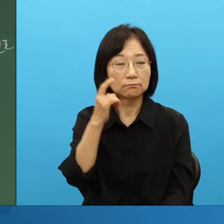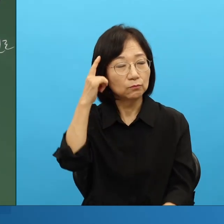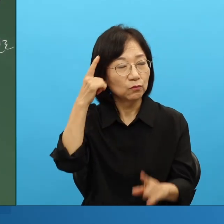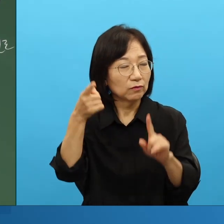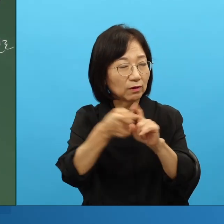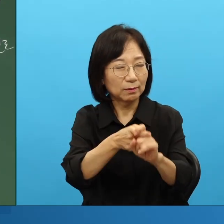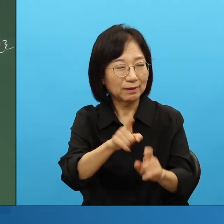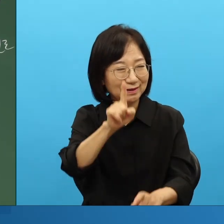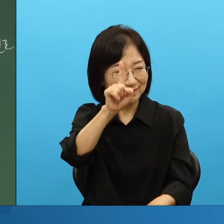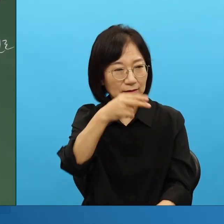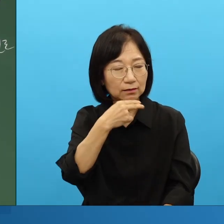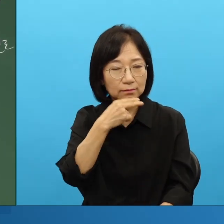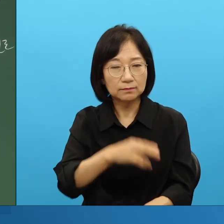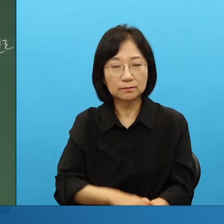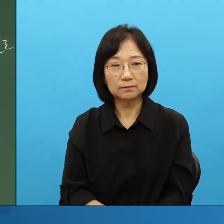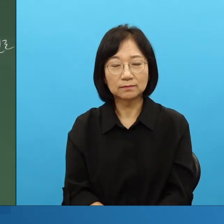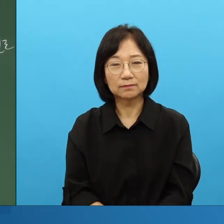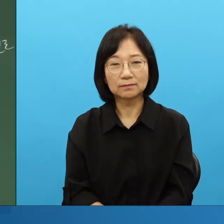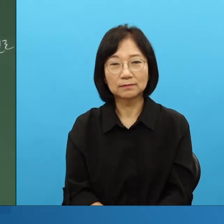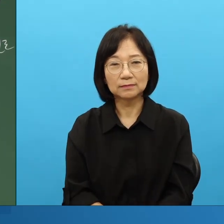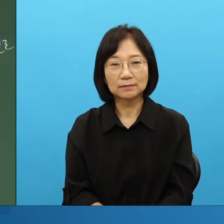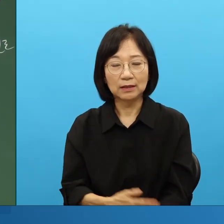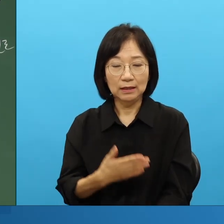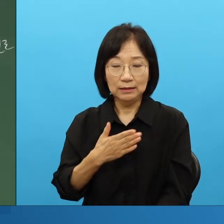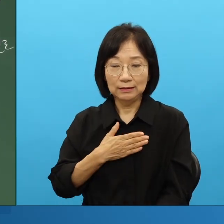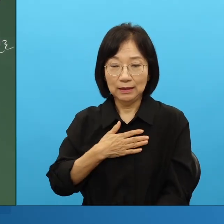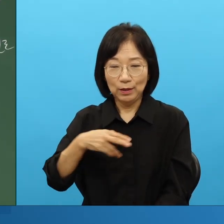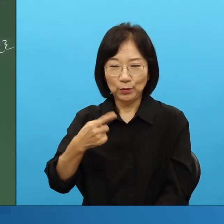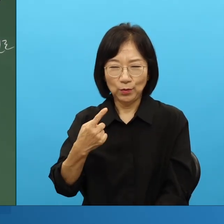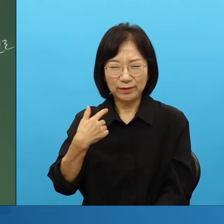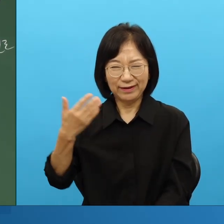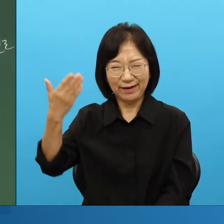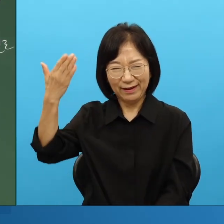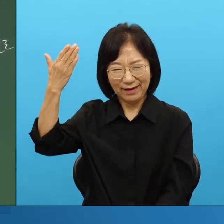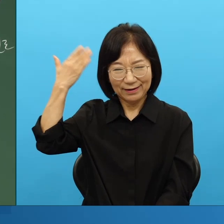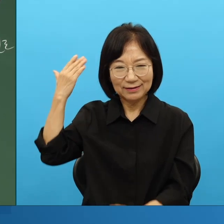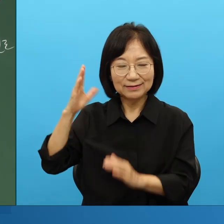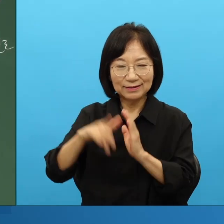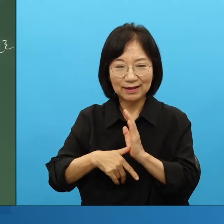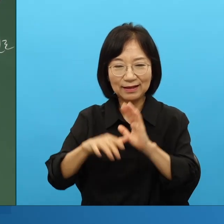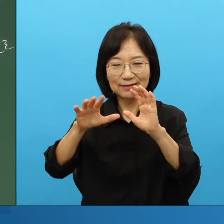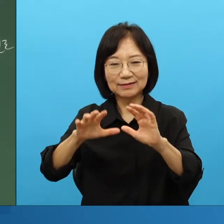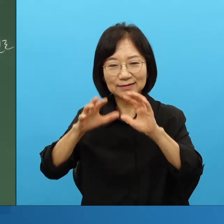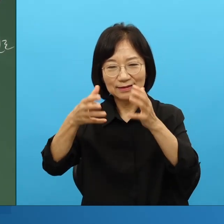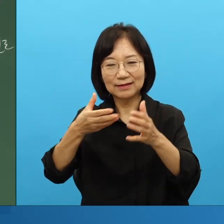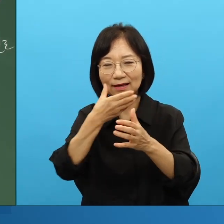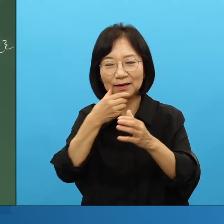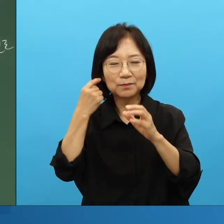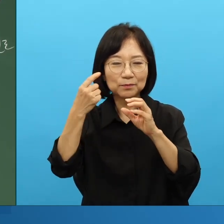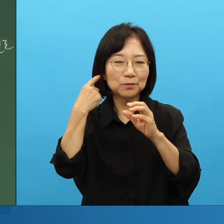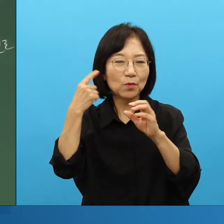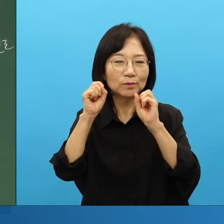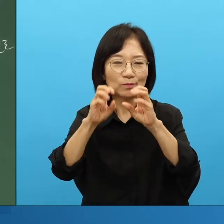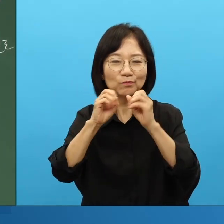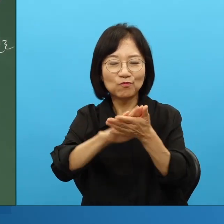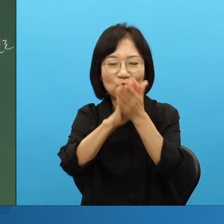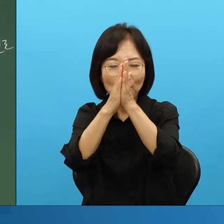옛날에 생각도 안 했어요. 我估计想都没想过。 내가 무슨 세계복음을 하나 말이야. 教会哪能做世界福音化？ 살기도